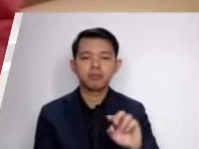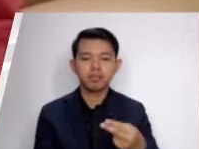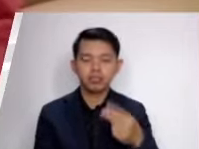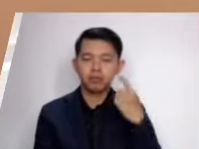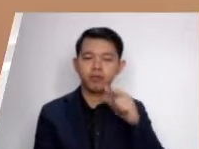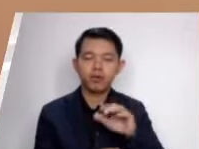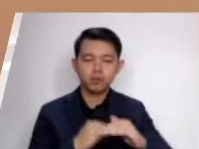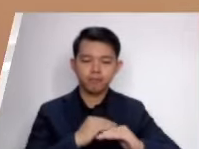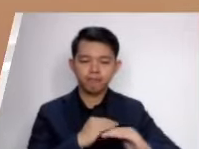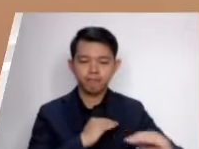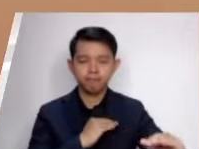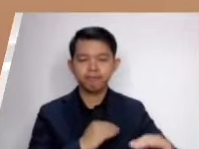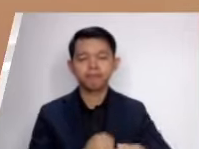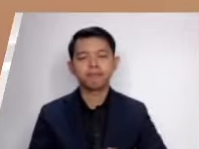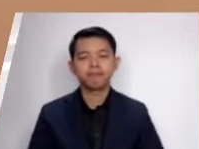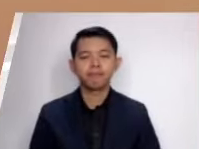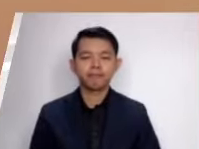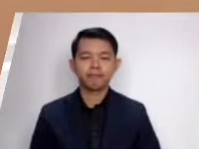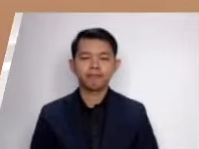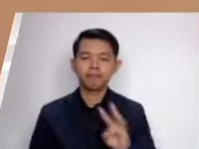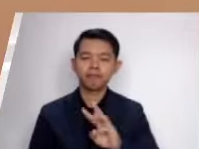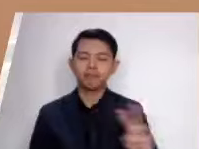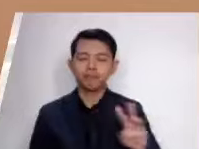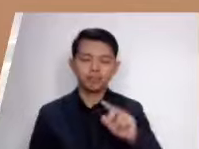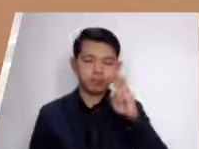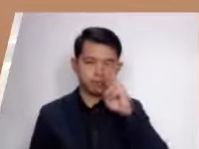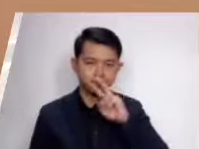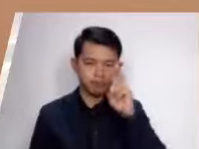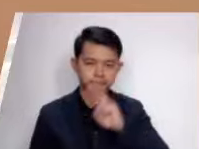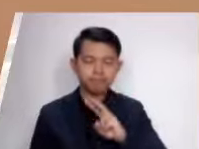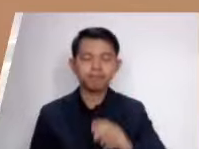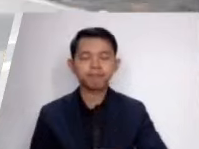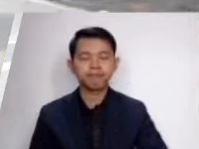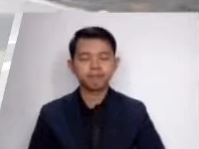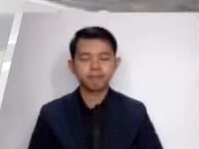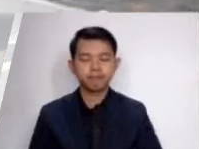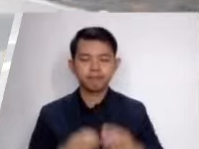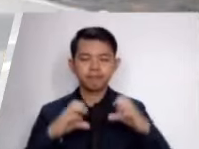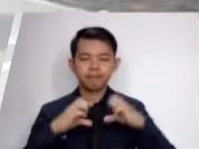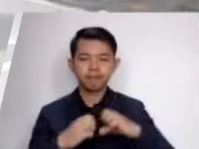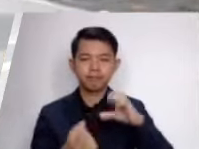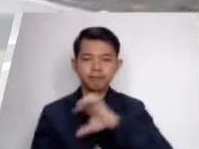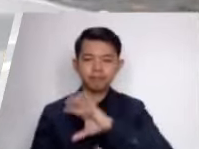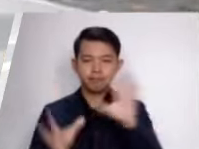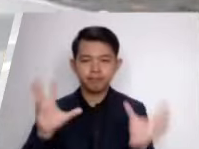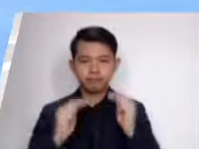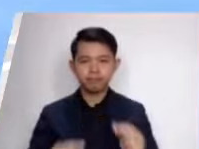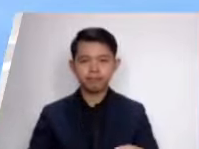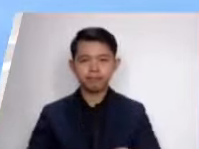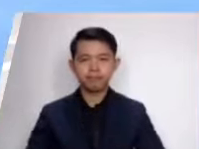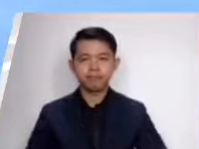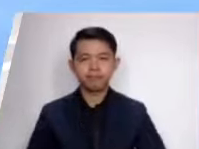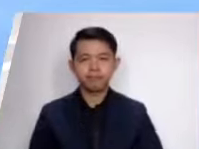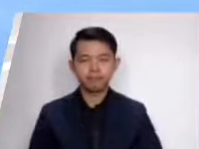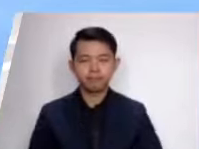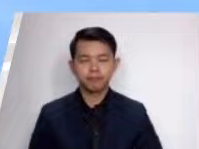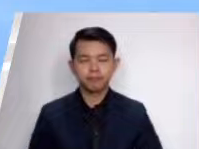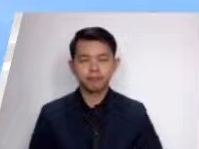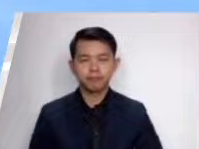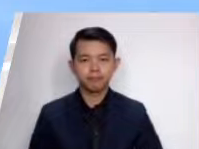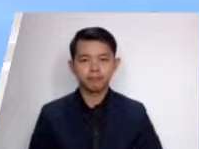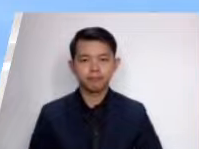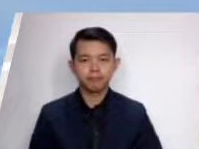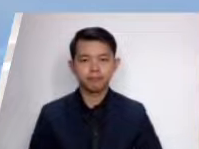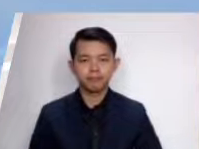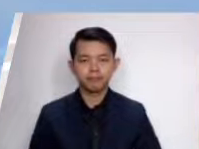TV 1 Western Visayas, Adrian Prietos, nagbabalita para sa GMA Integrated News. Ito na ang mabibilis na